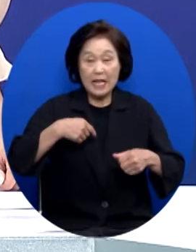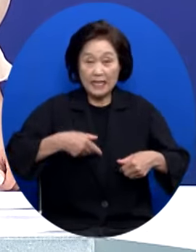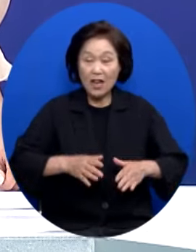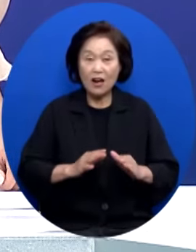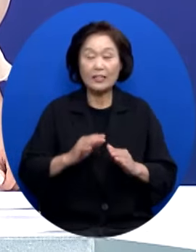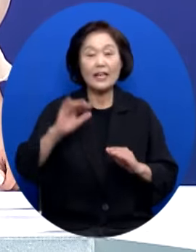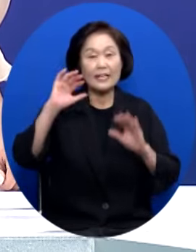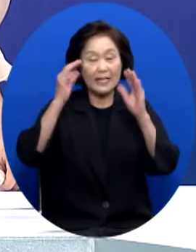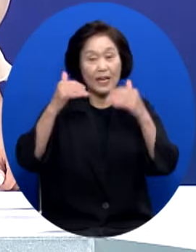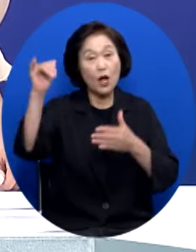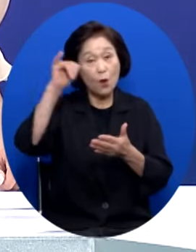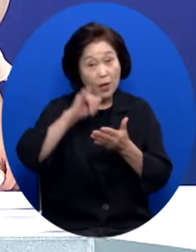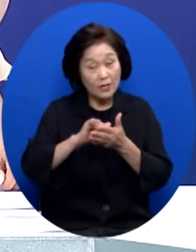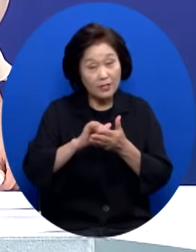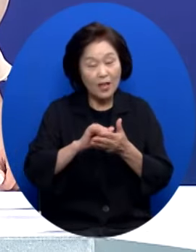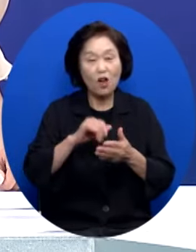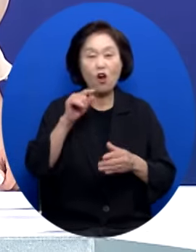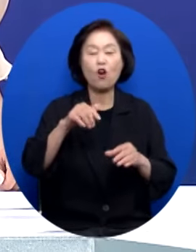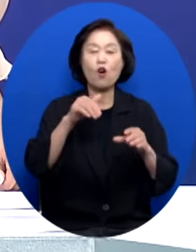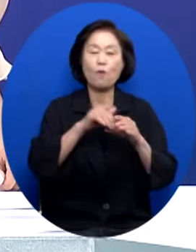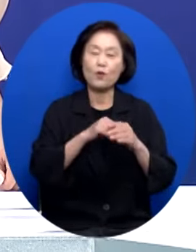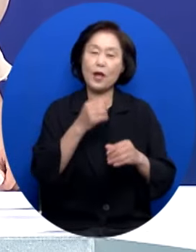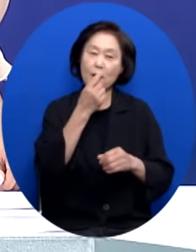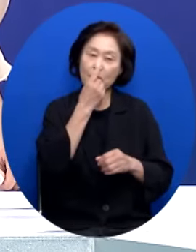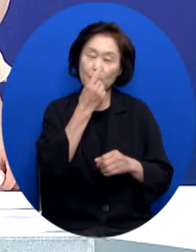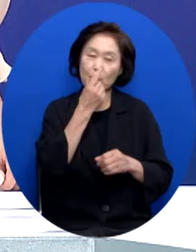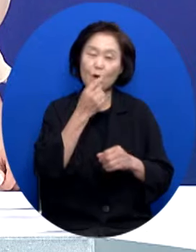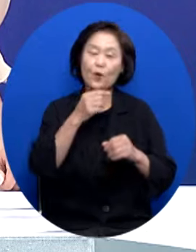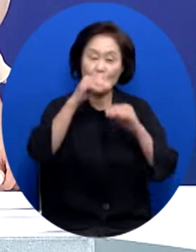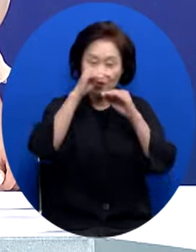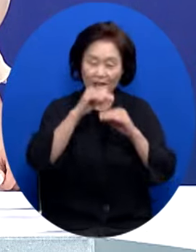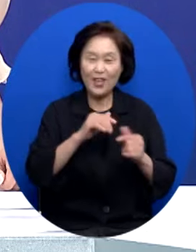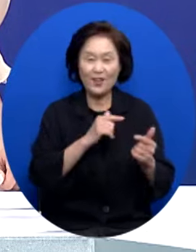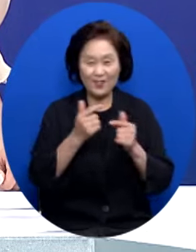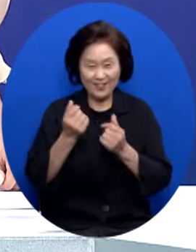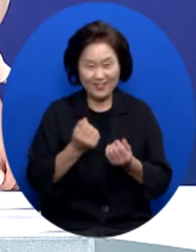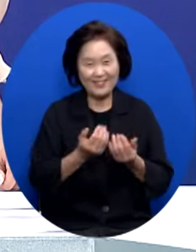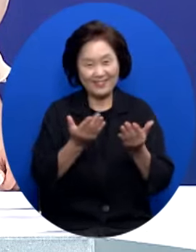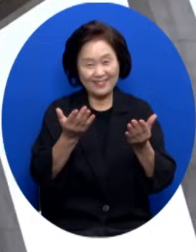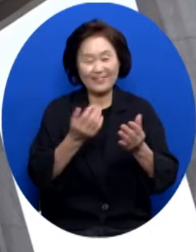모국의 역사와 문화를 배우러 온 이들을 장현수 기자가 동행 취재했습니다.